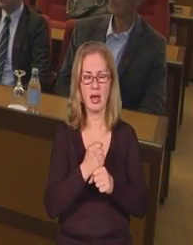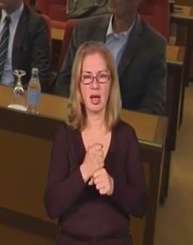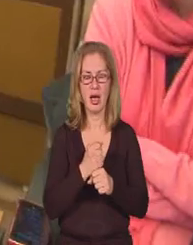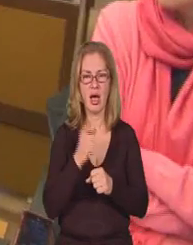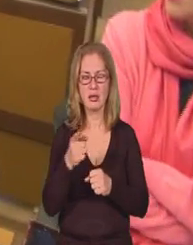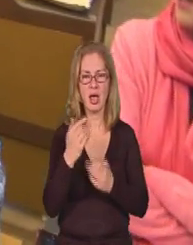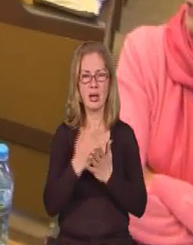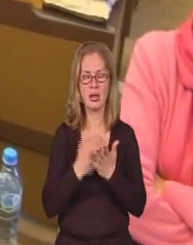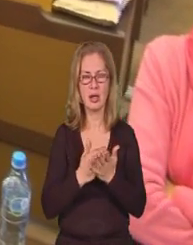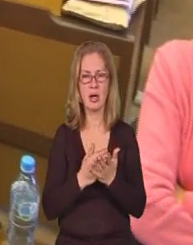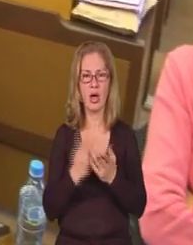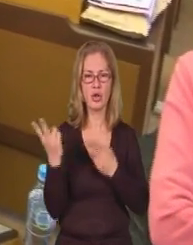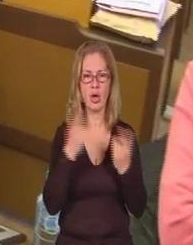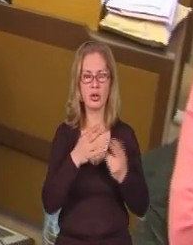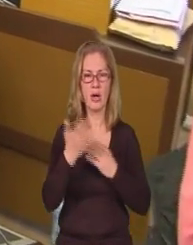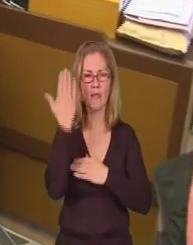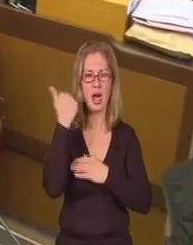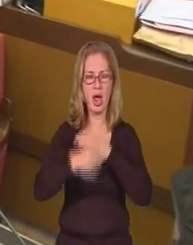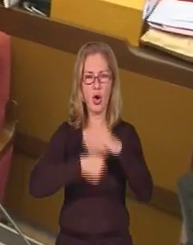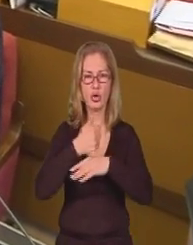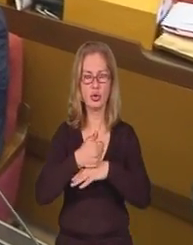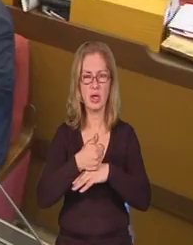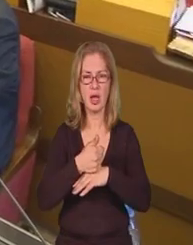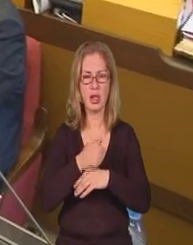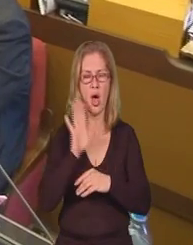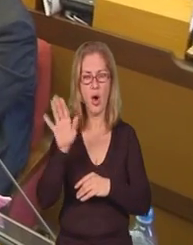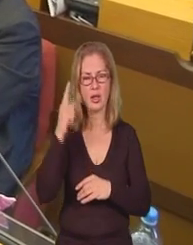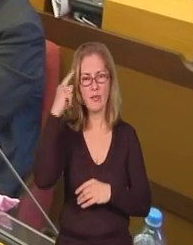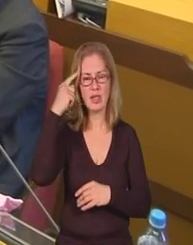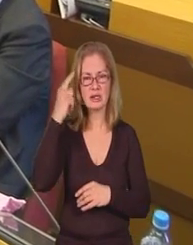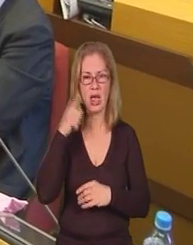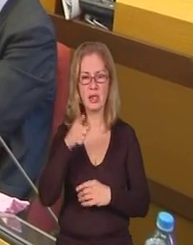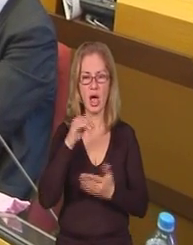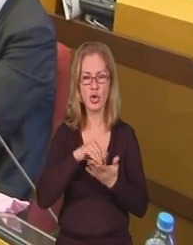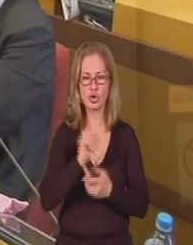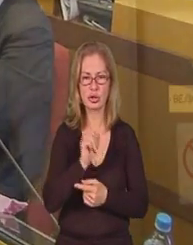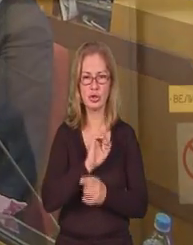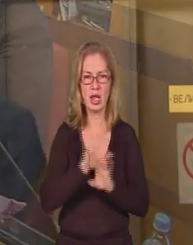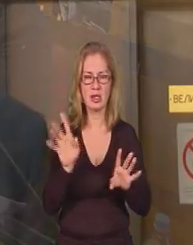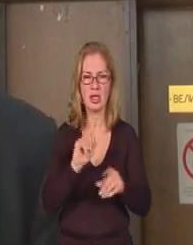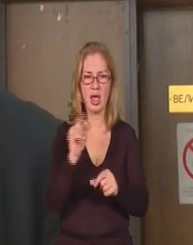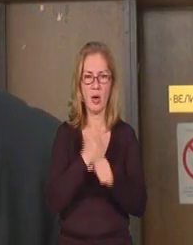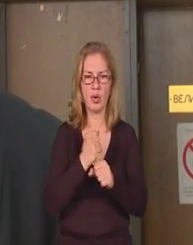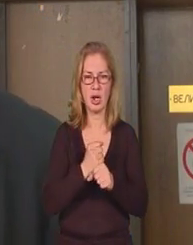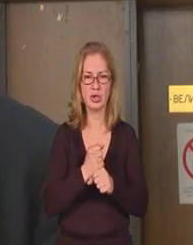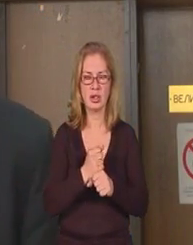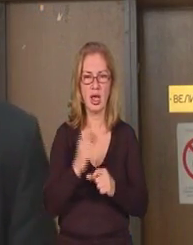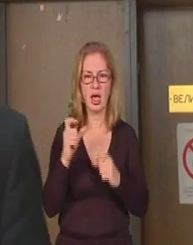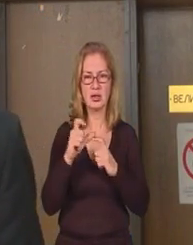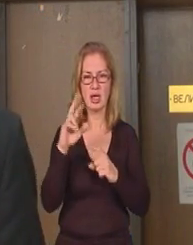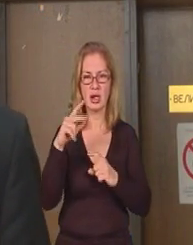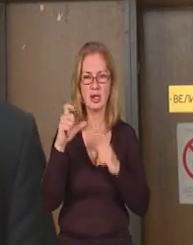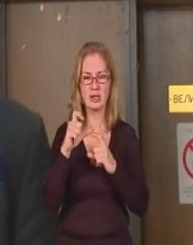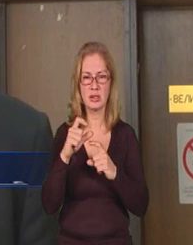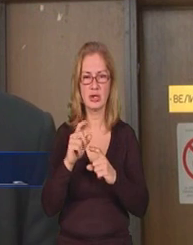da je zakon donet pre godinu dana, uz komentar da prema njihovom mišljenju još uvek ništa nije urađeno. Likvidacija, prvo,